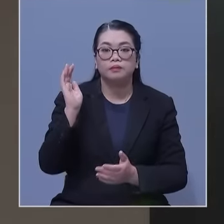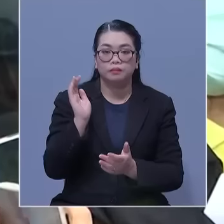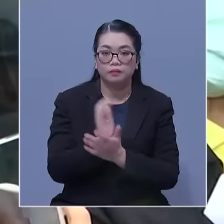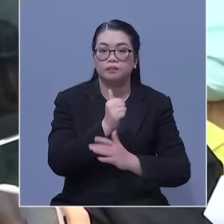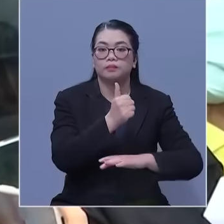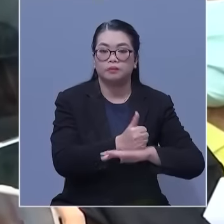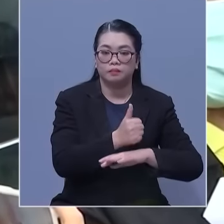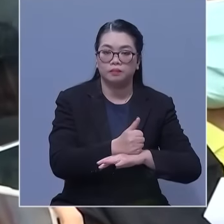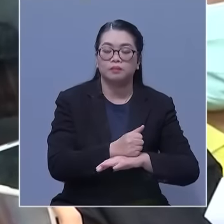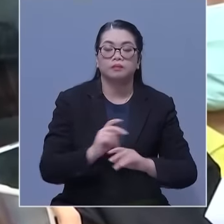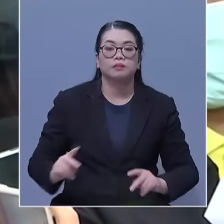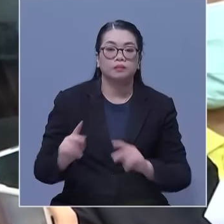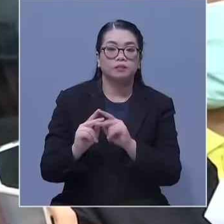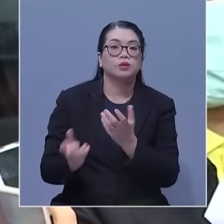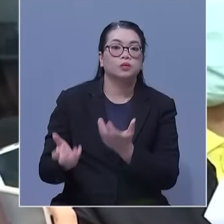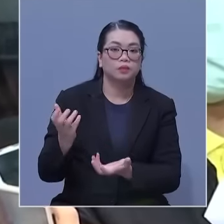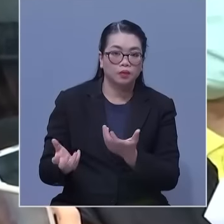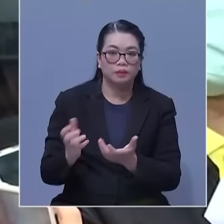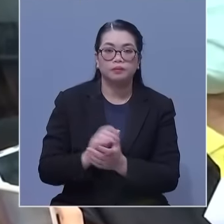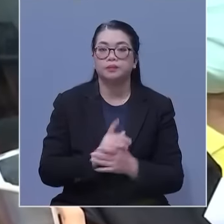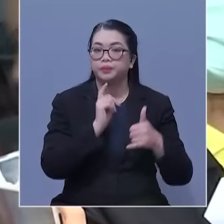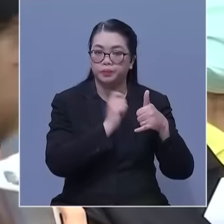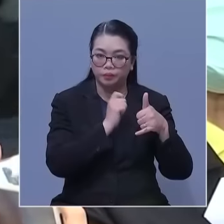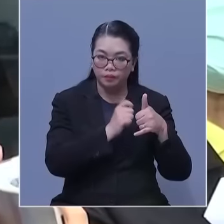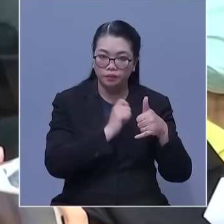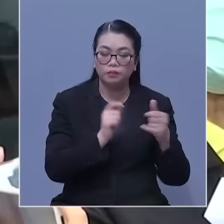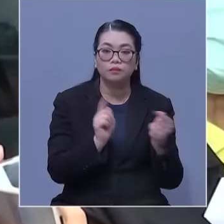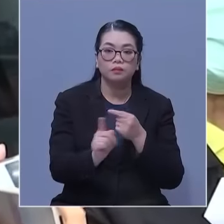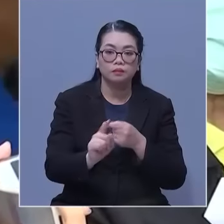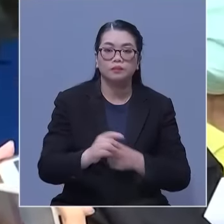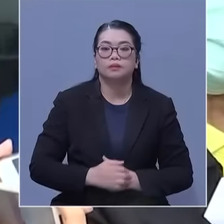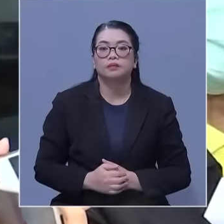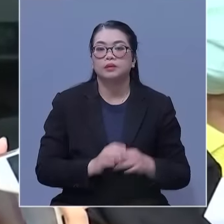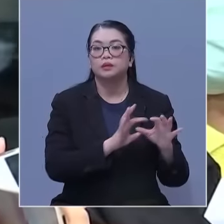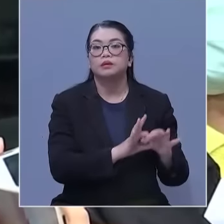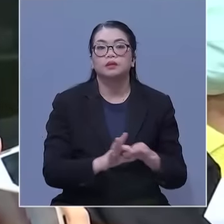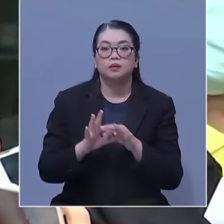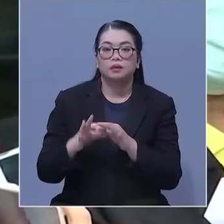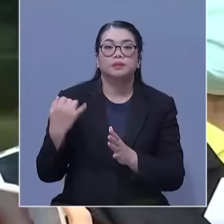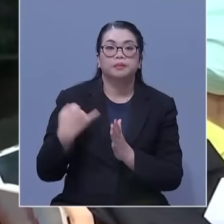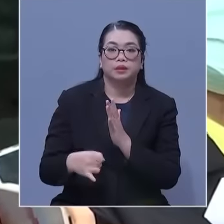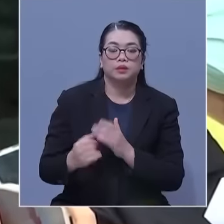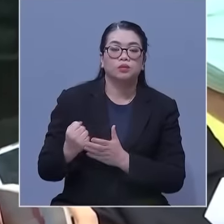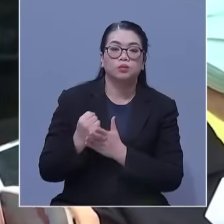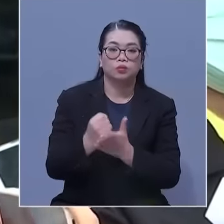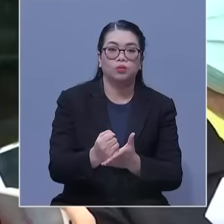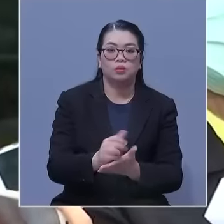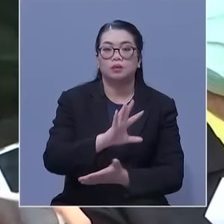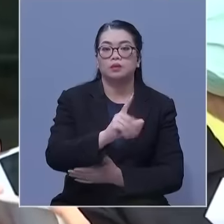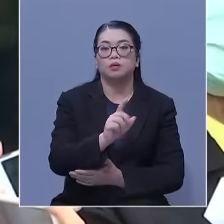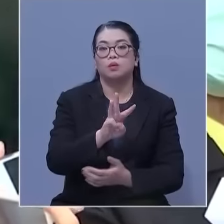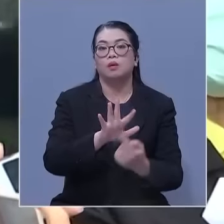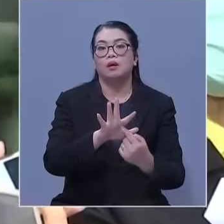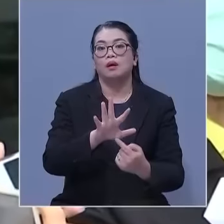ส่องรัฐมนตรีว่าการกระทรวงยุติธรรมนะครับท่านให้สัมภาแบบนี้ครับว่าคือเชื่อมโยไปถึงคดีบุกช่วยนายชวชาว